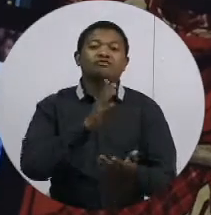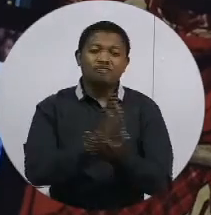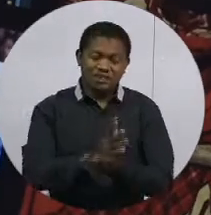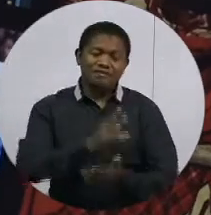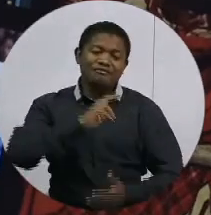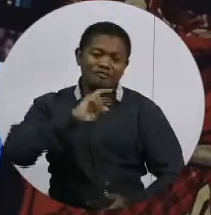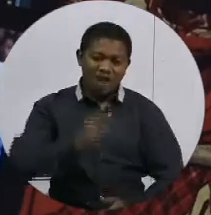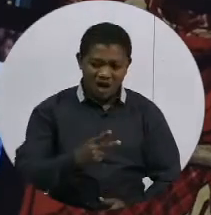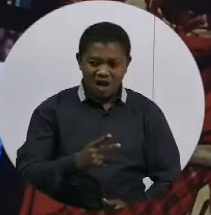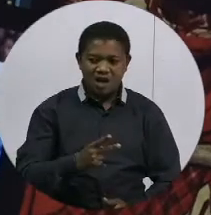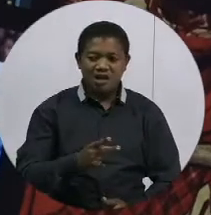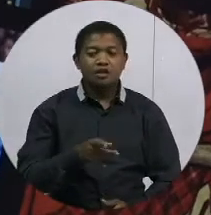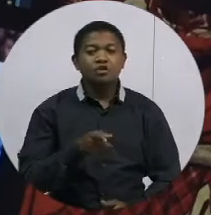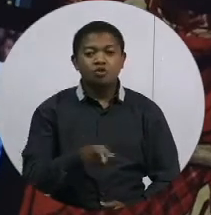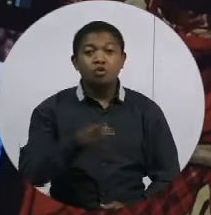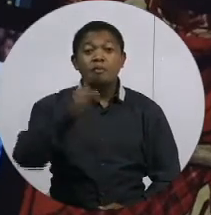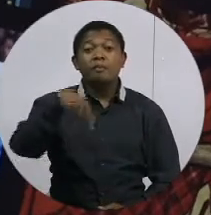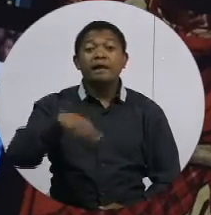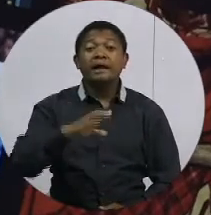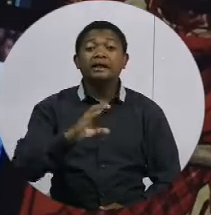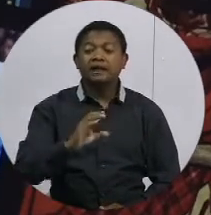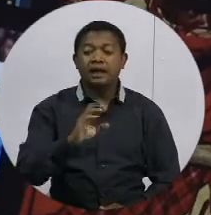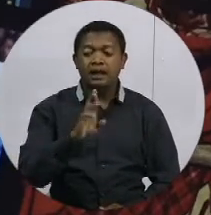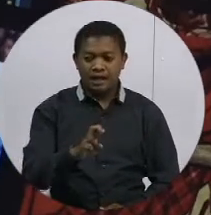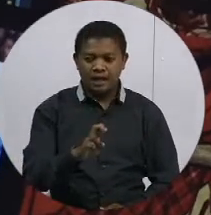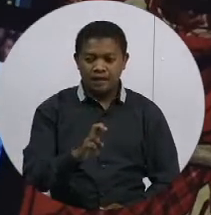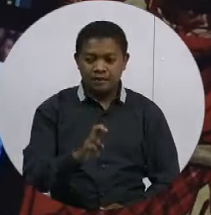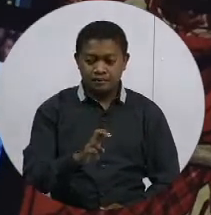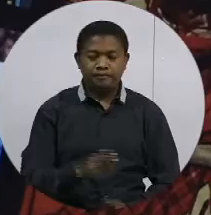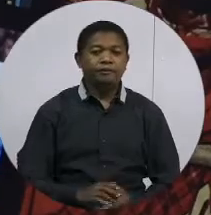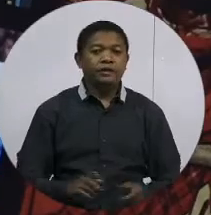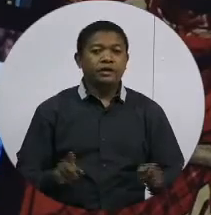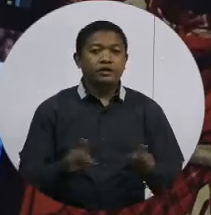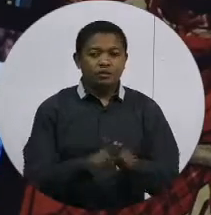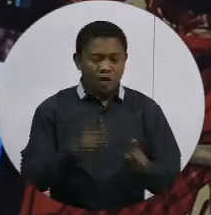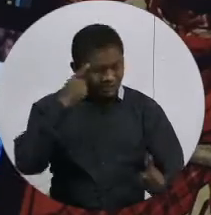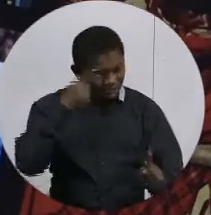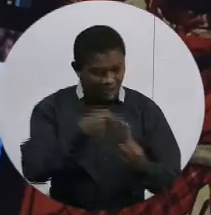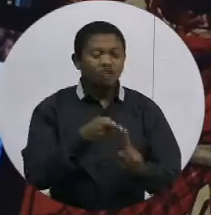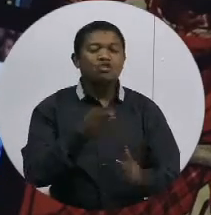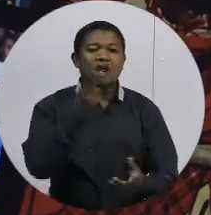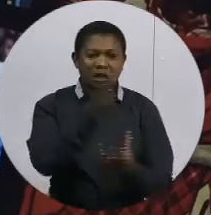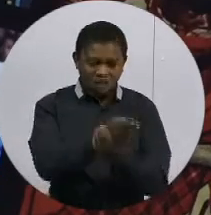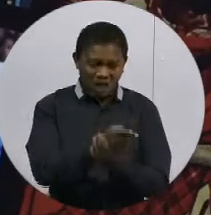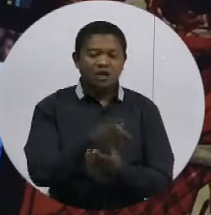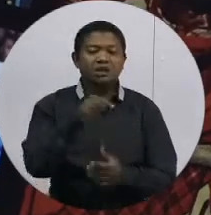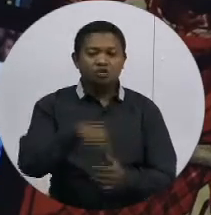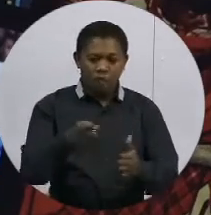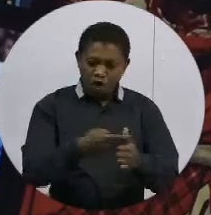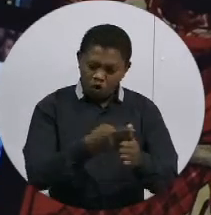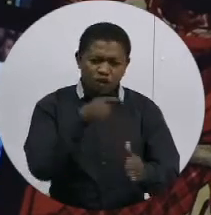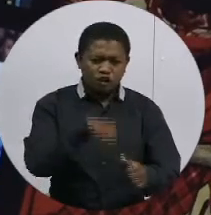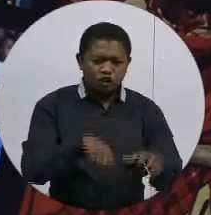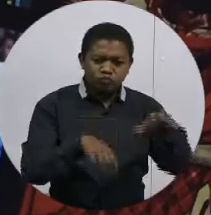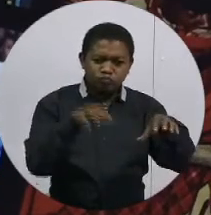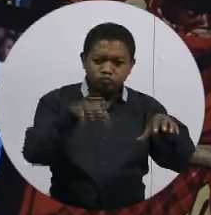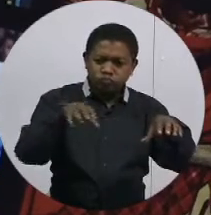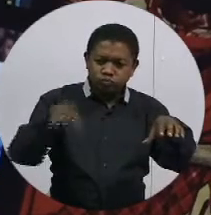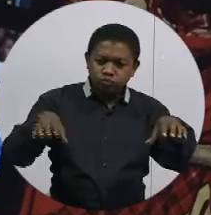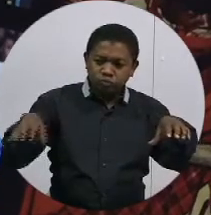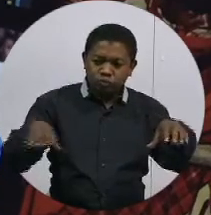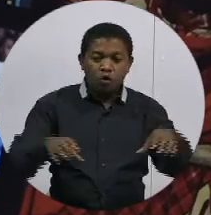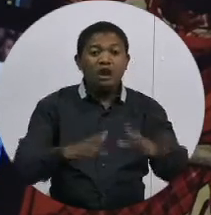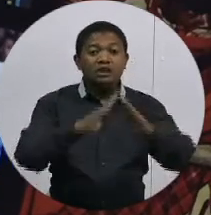zany. Dia izay no tratrarina zao ary efa manomboka manatratra an'izay a ireo laboratoara isan-karazany.